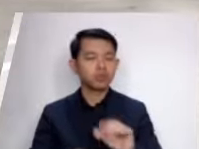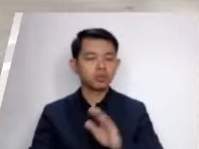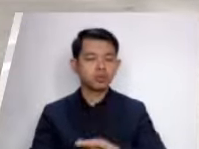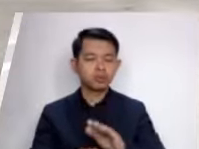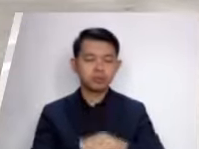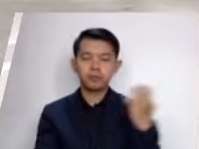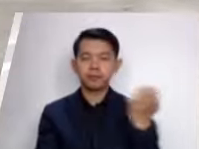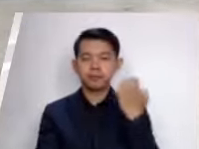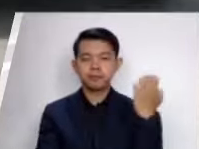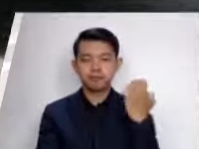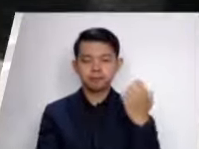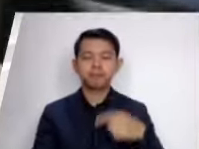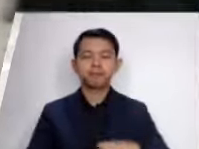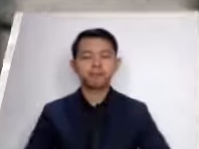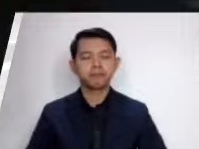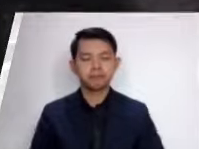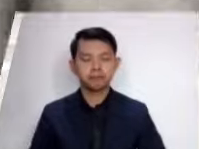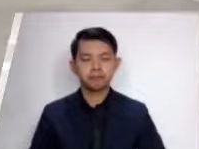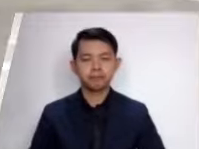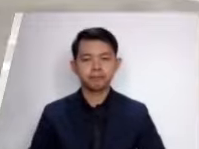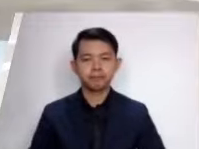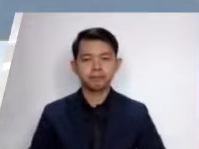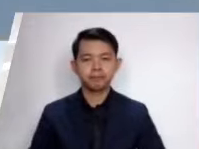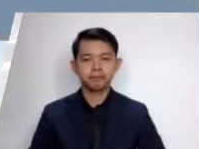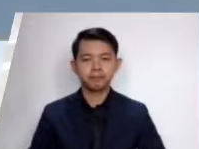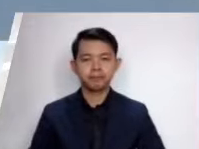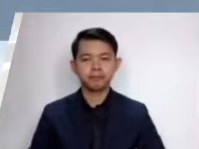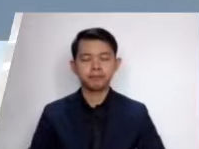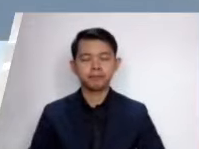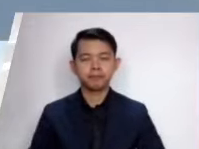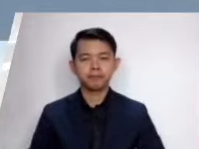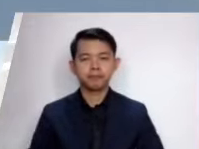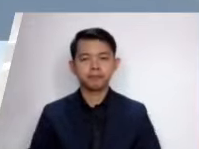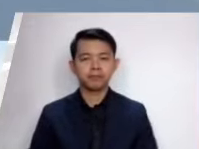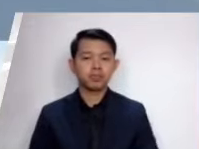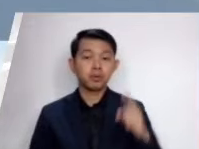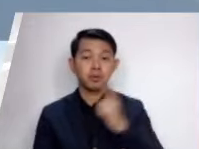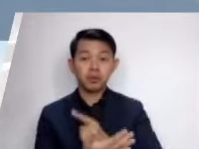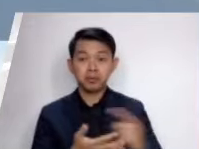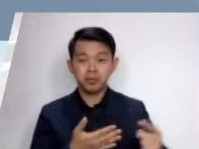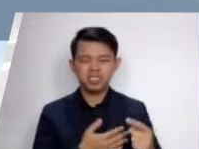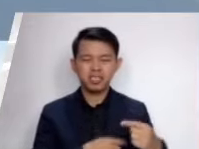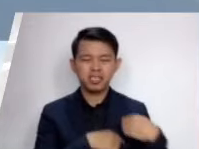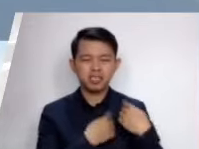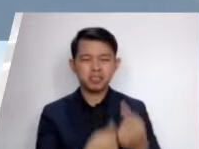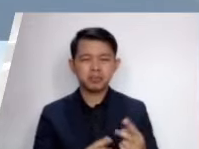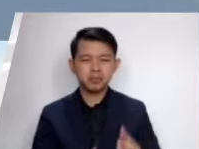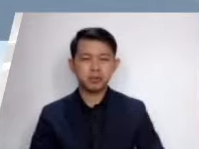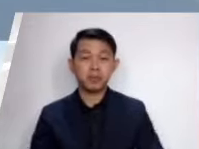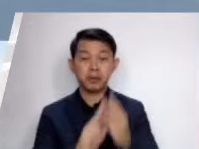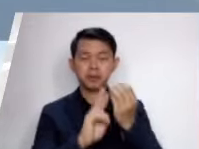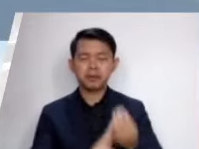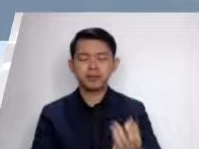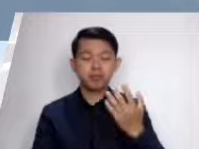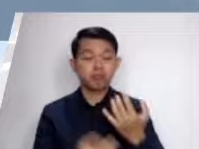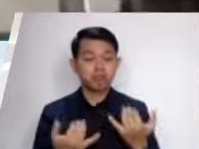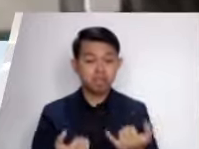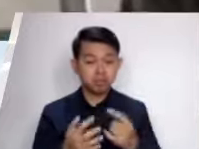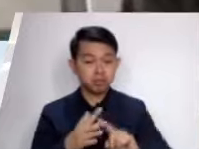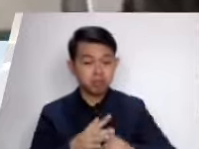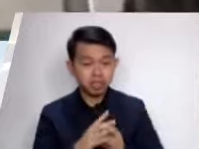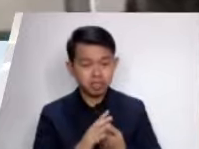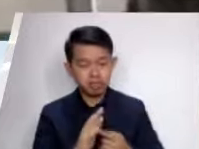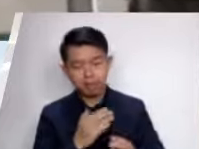Occidental. Isang linggo matapos pumutok ang Mount Canlaon noong Lunes, June 3, unti-unti na nga bumabalik sa dating pamumuhay ng